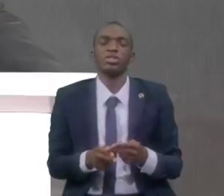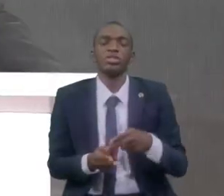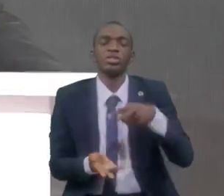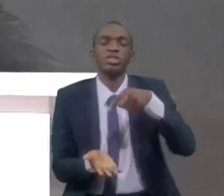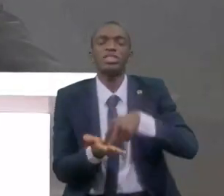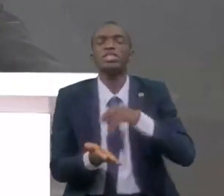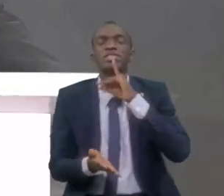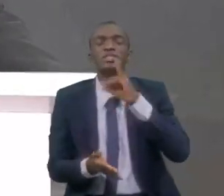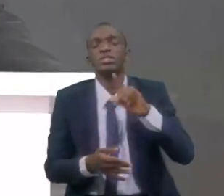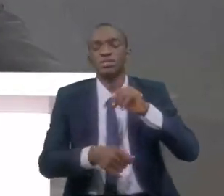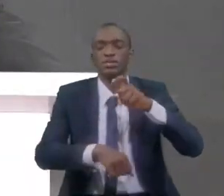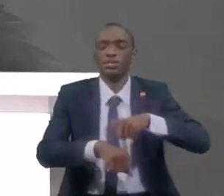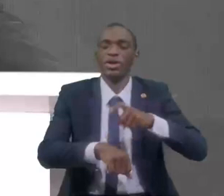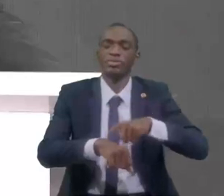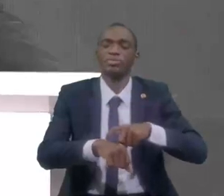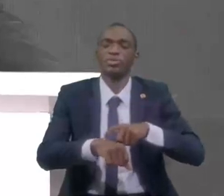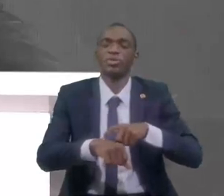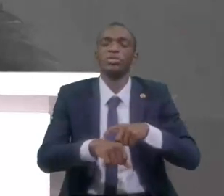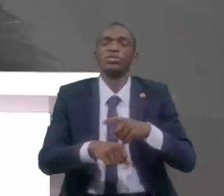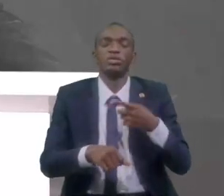Voici le moment